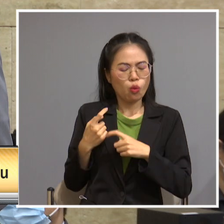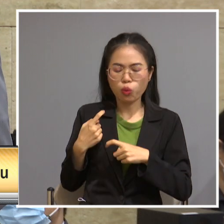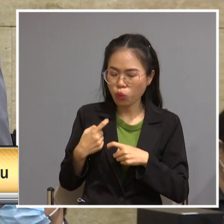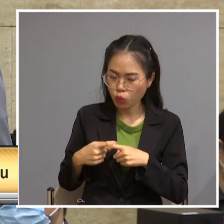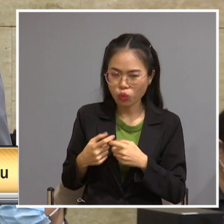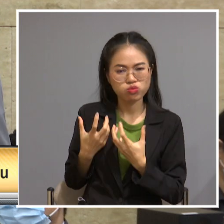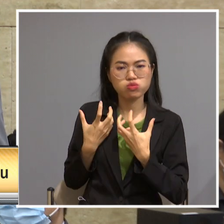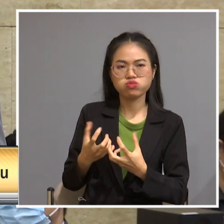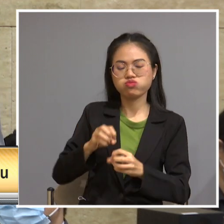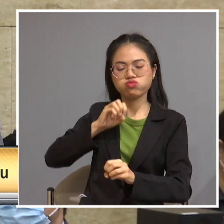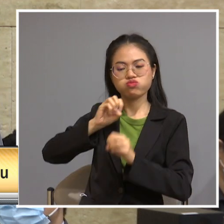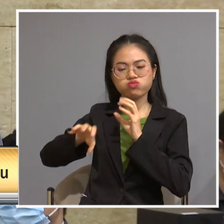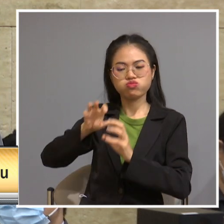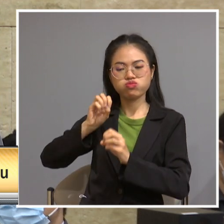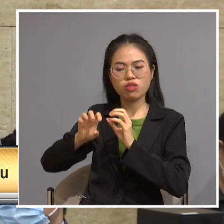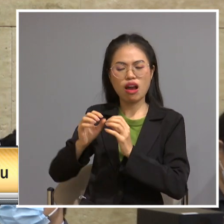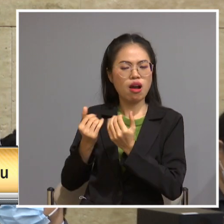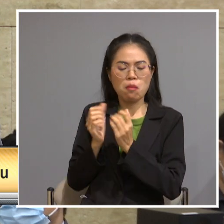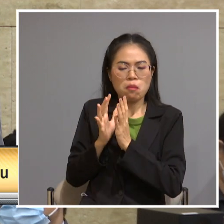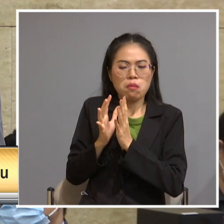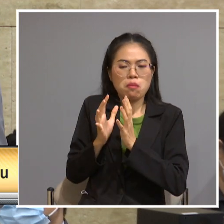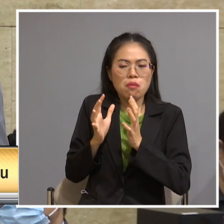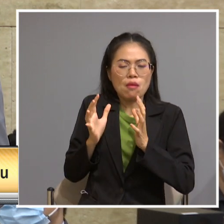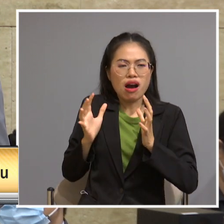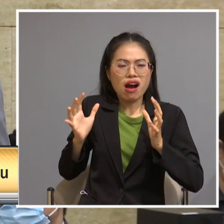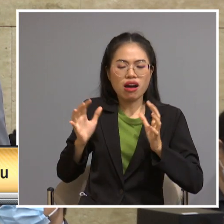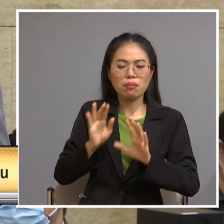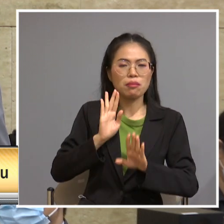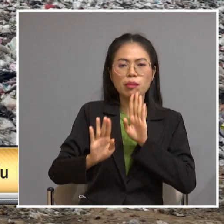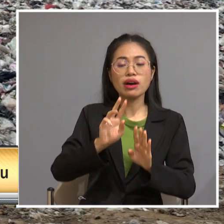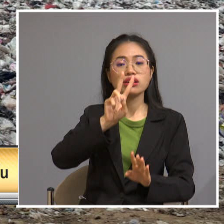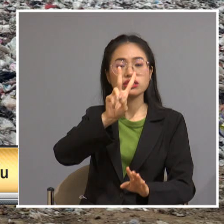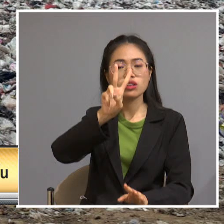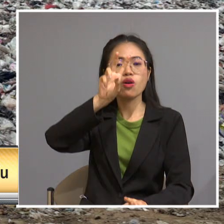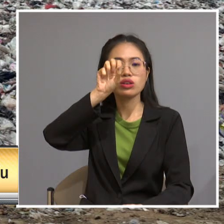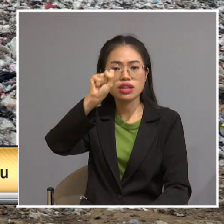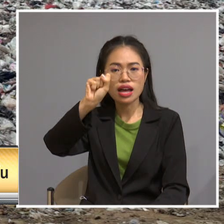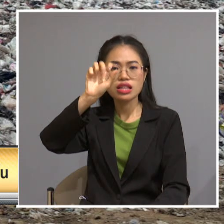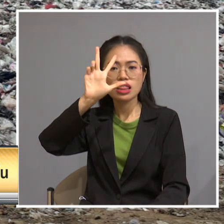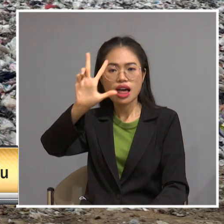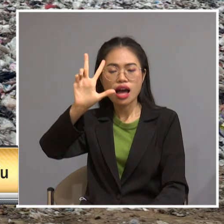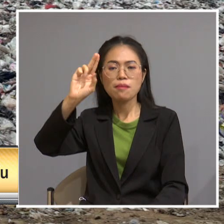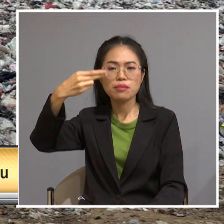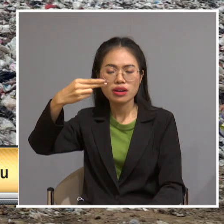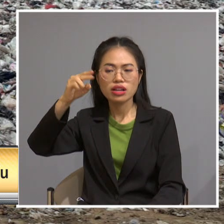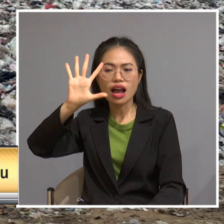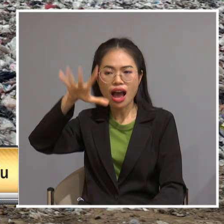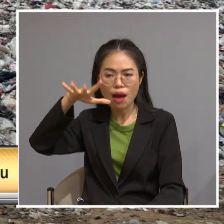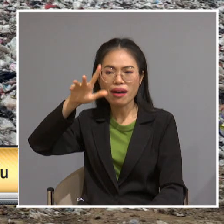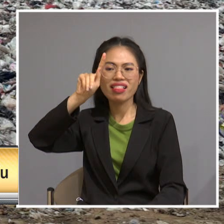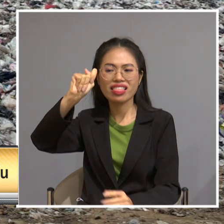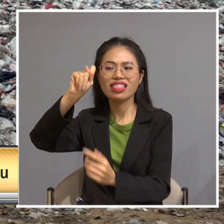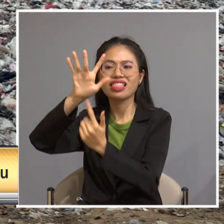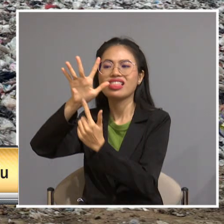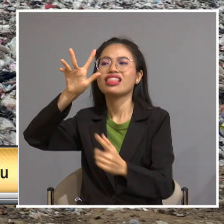าขยะในจหวดเลยตอนนี้ 235,000 ตันต่อปีหรอประมาณ 65